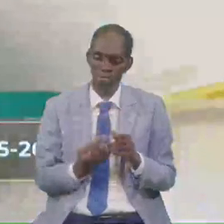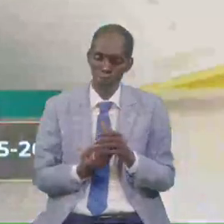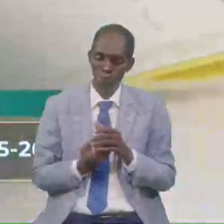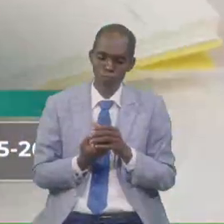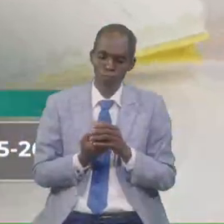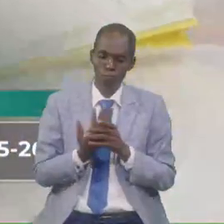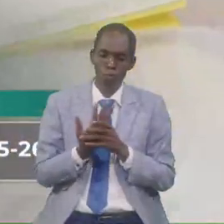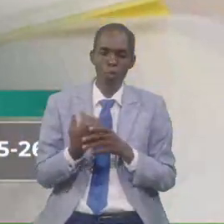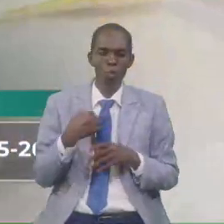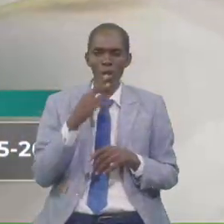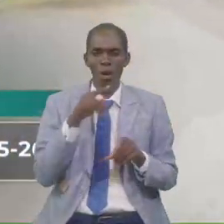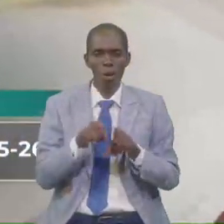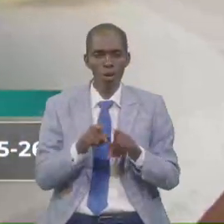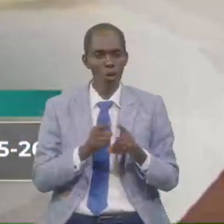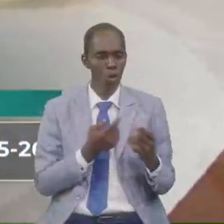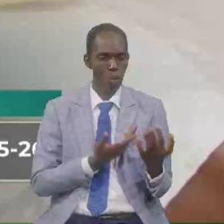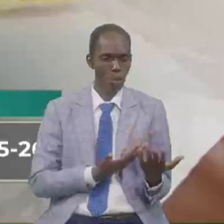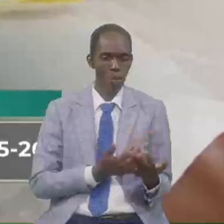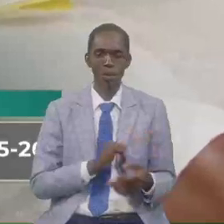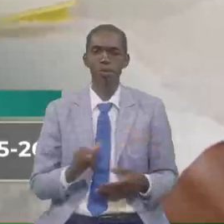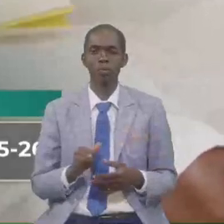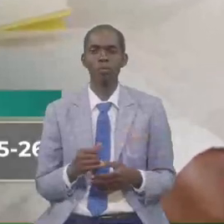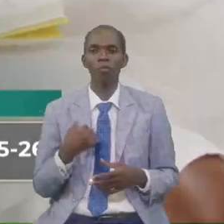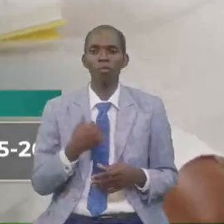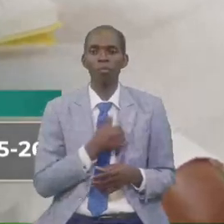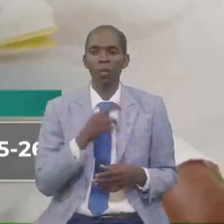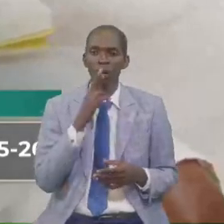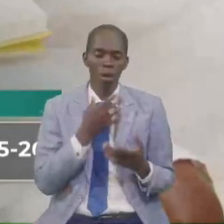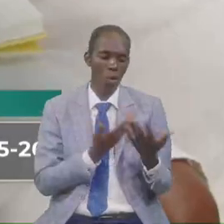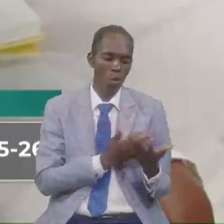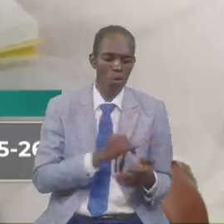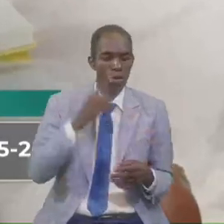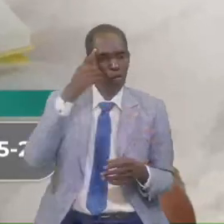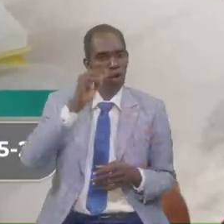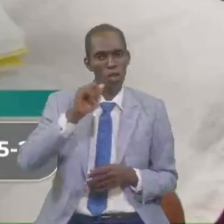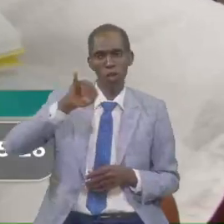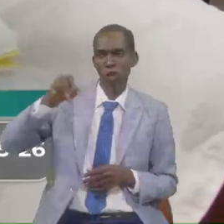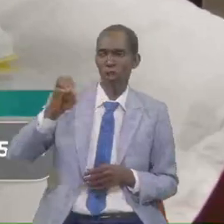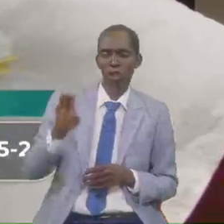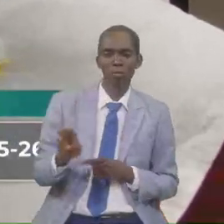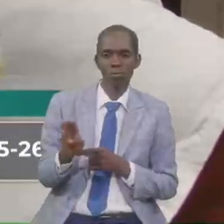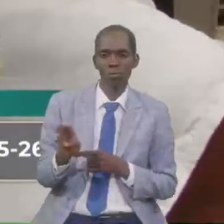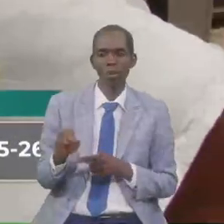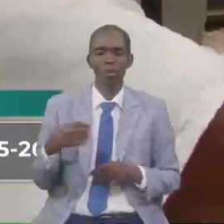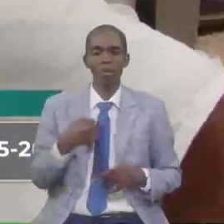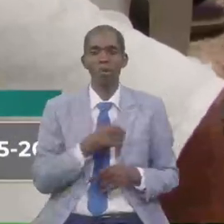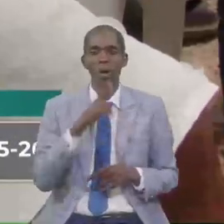Comme nous grandissons, nous veillons. Nous attendons un emploi.